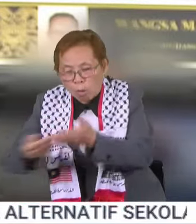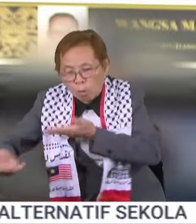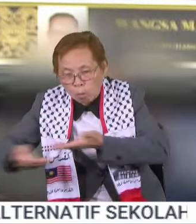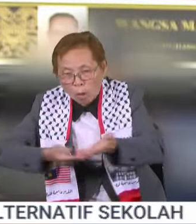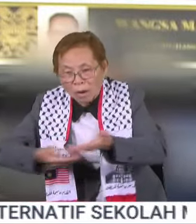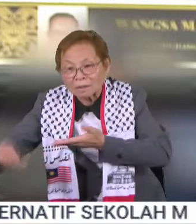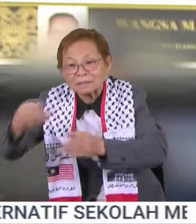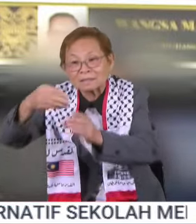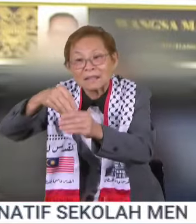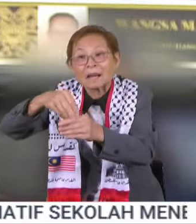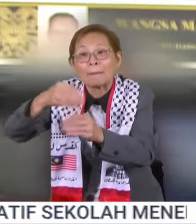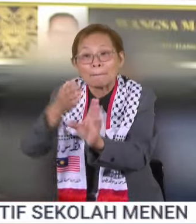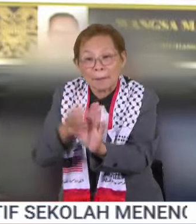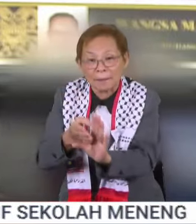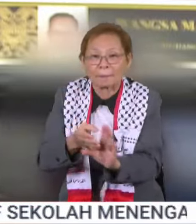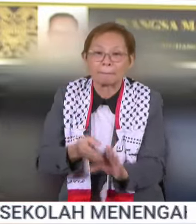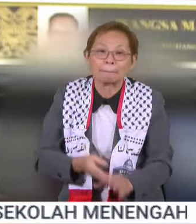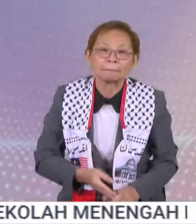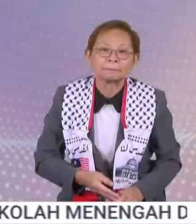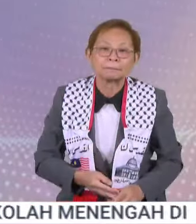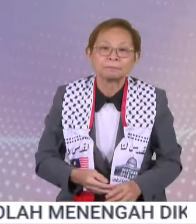mereka.